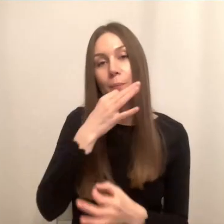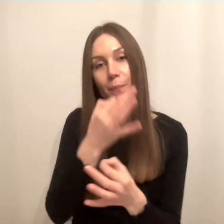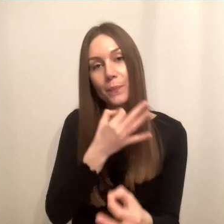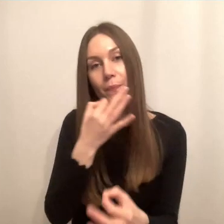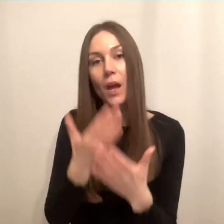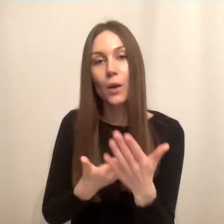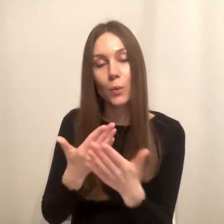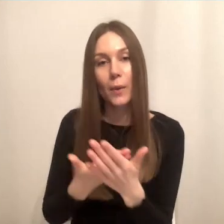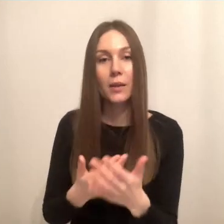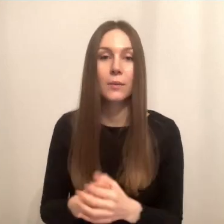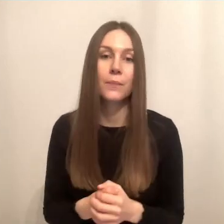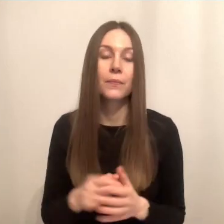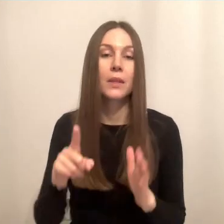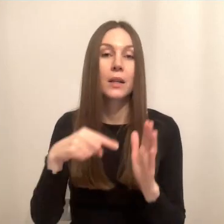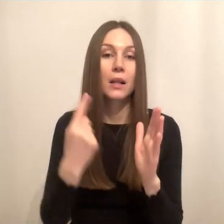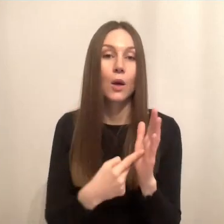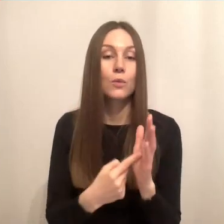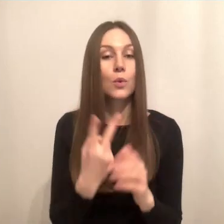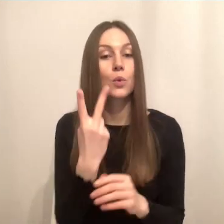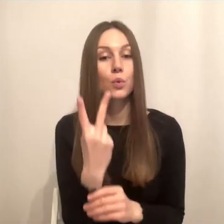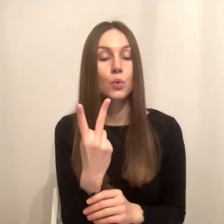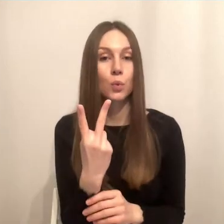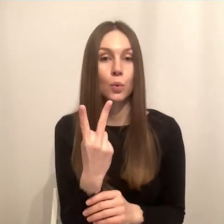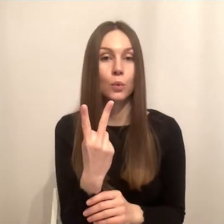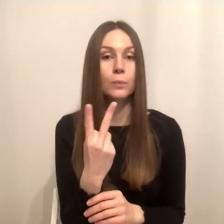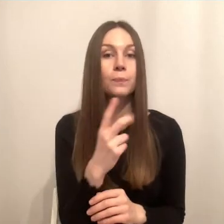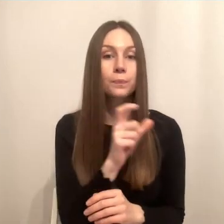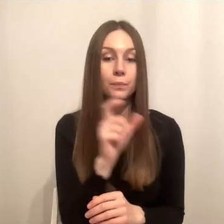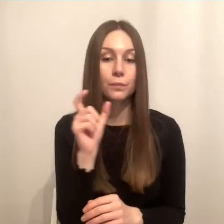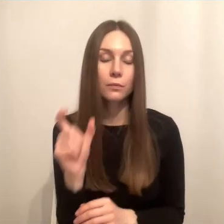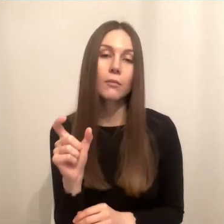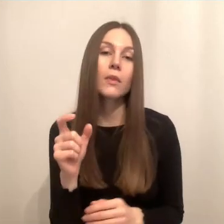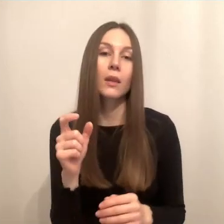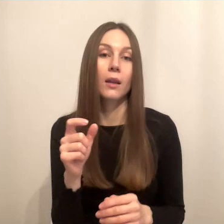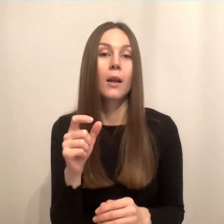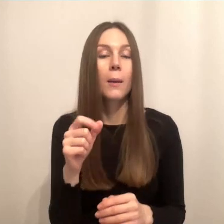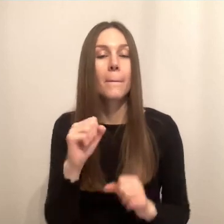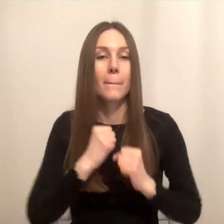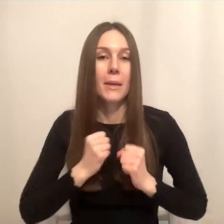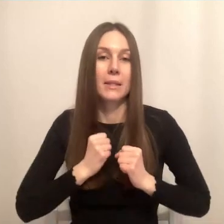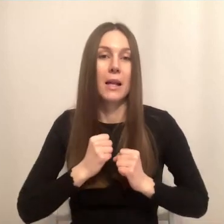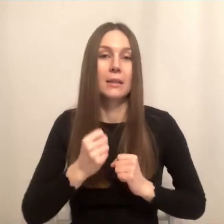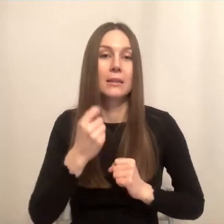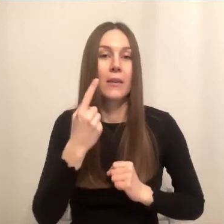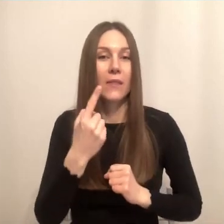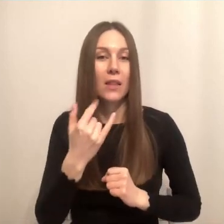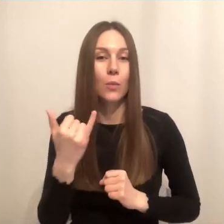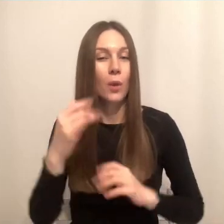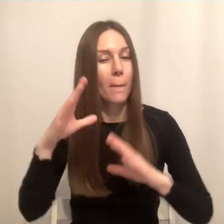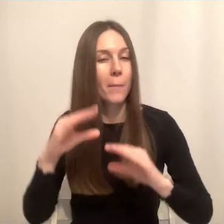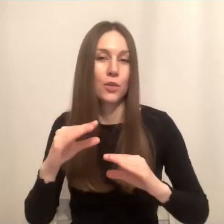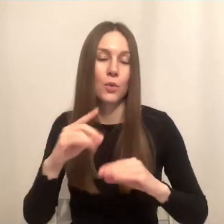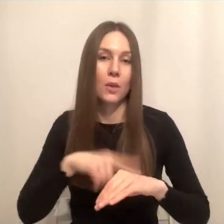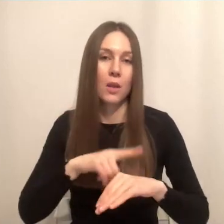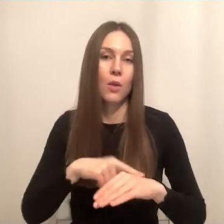argumentus. Klausimas iš dviejų dalių, bet pamėginkim tilpti, jeigu tilpsim mažiau nei minutę, nes gana konkretus,